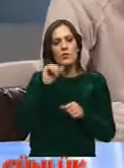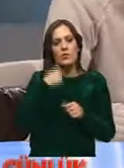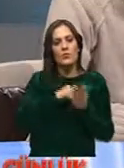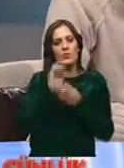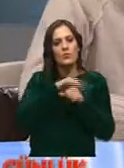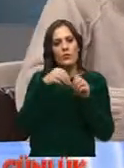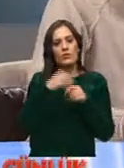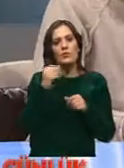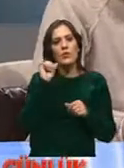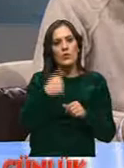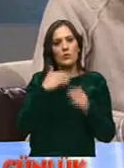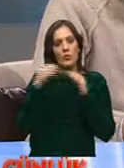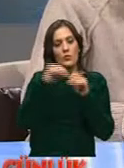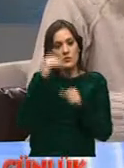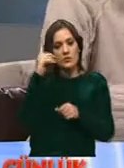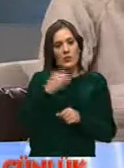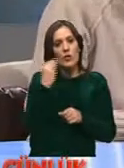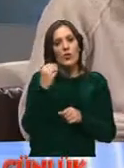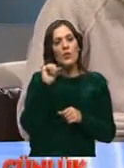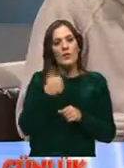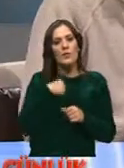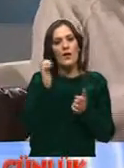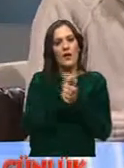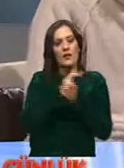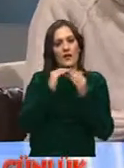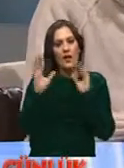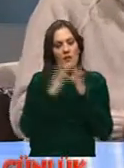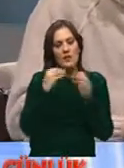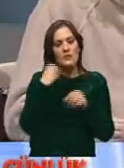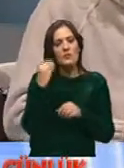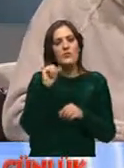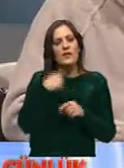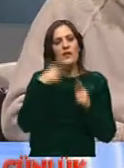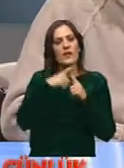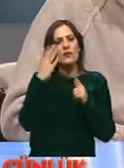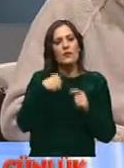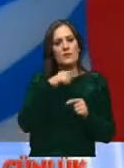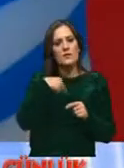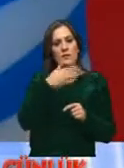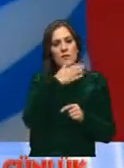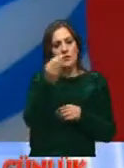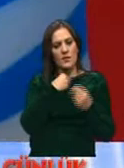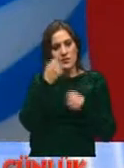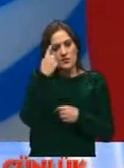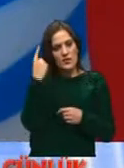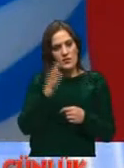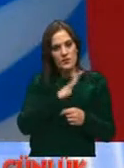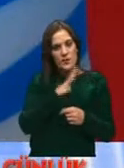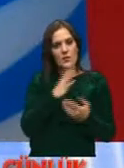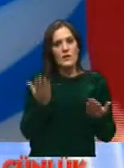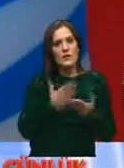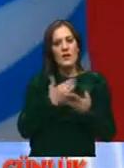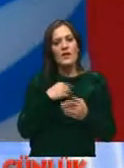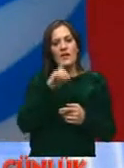bütün dünyada çok önemli. Toplumlar için çok önemli. Aile kavramı için, toplum kavramı için. Teknik olarak bize bilgi verme şansınız var mı?